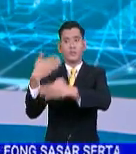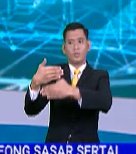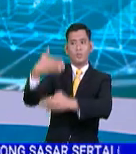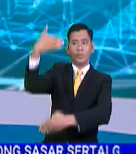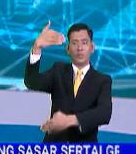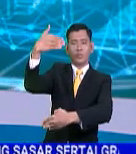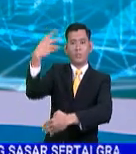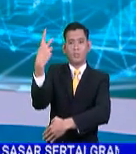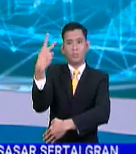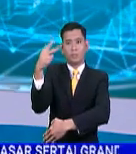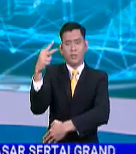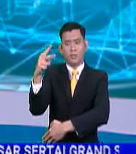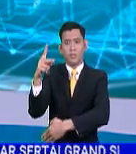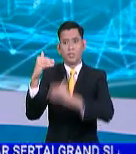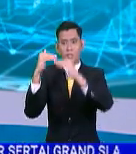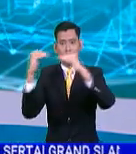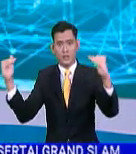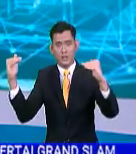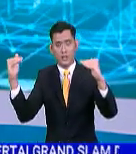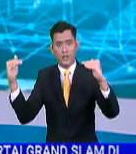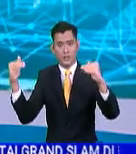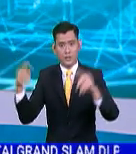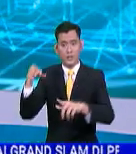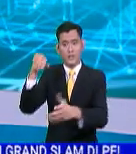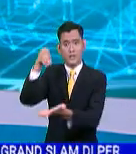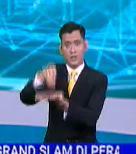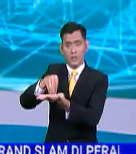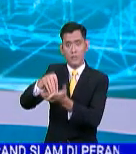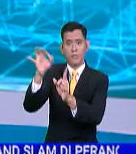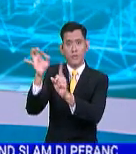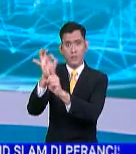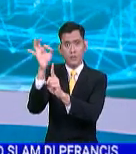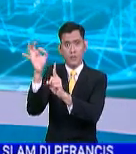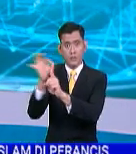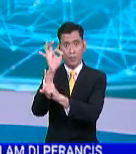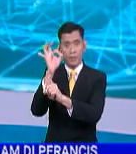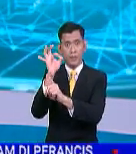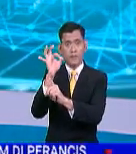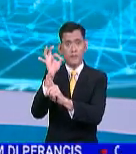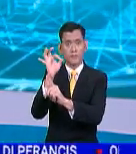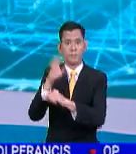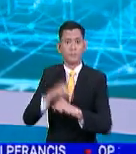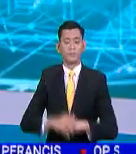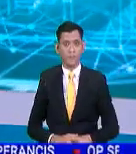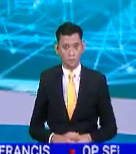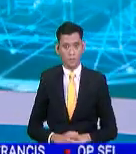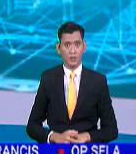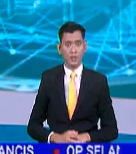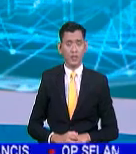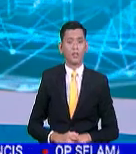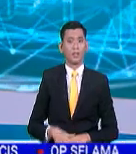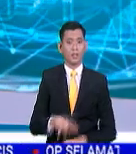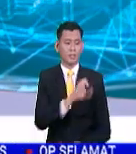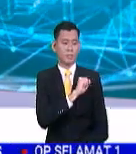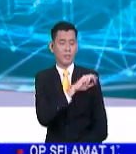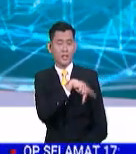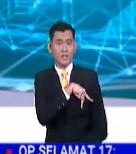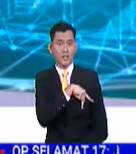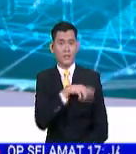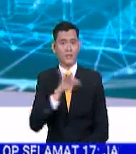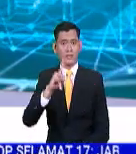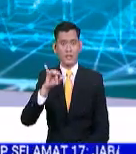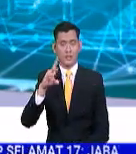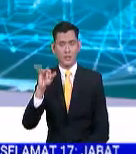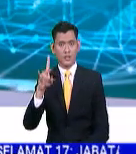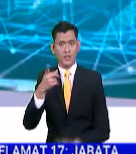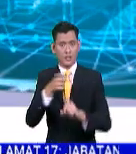mereka di Paya Terubung, Pulau Pinang. Pemangku Ketua Polis Daerah Timur Laut, Superintendent V. Saravanan berkata, hasil bedah